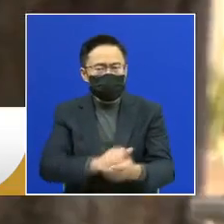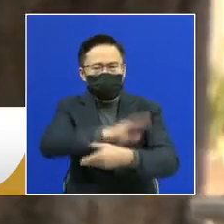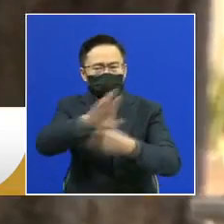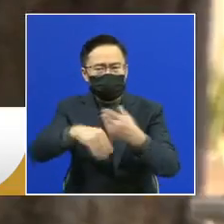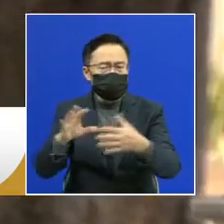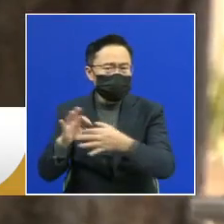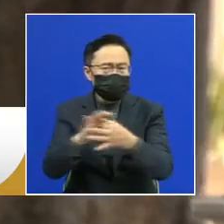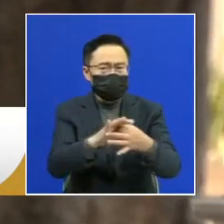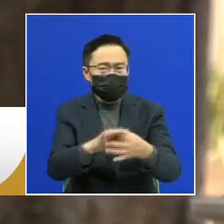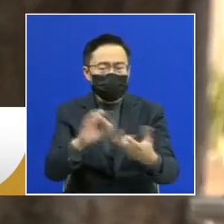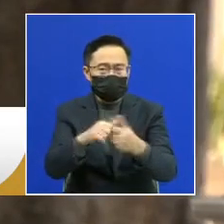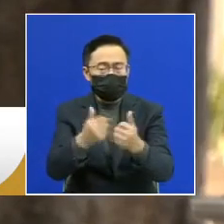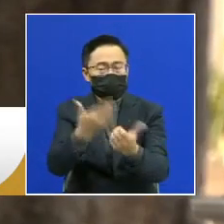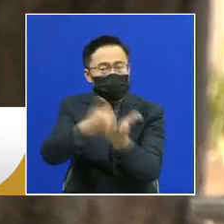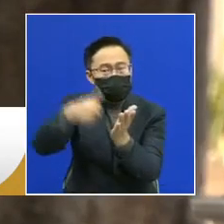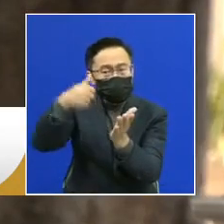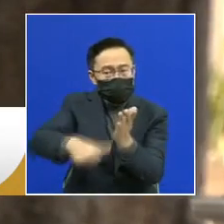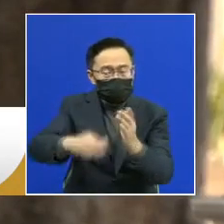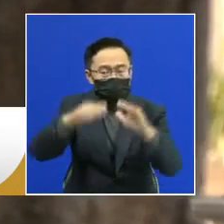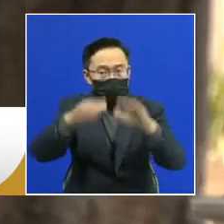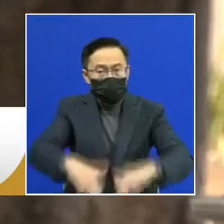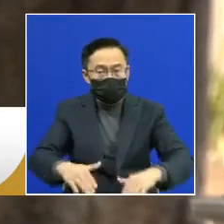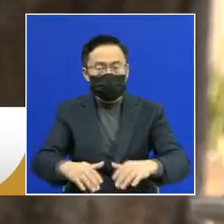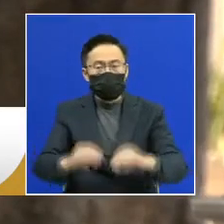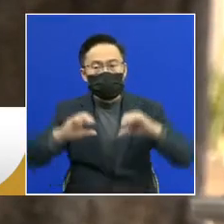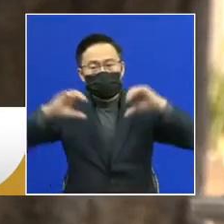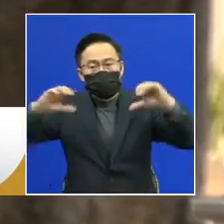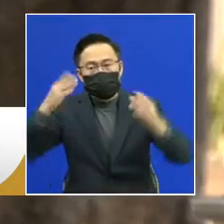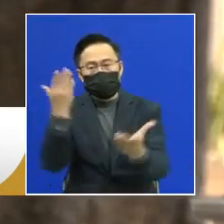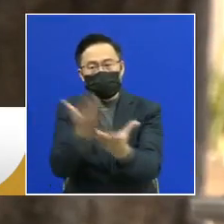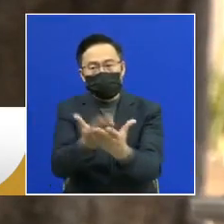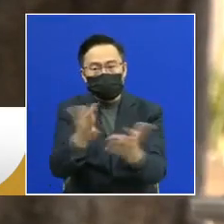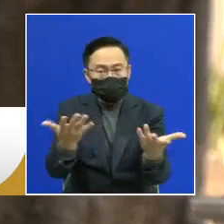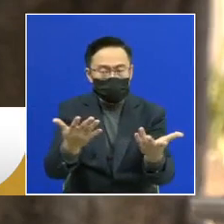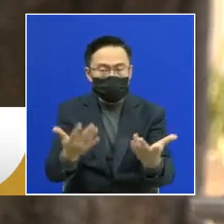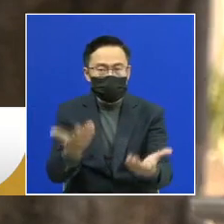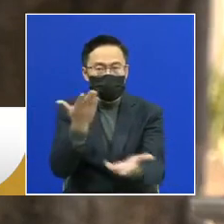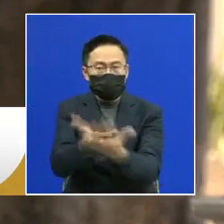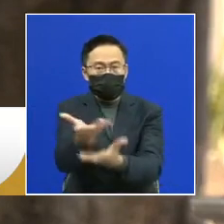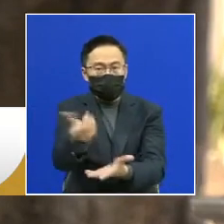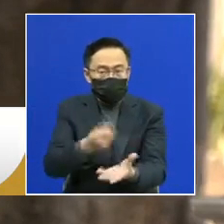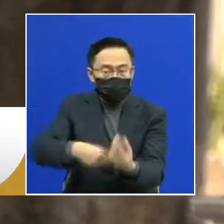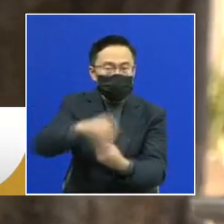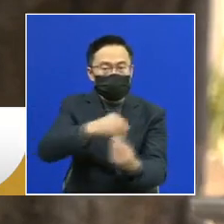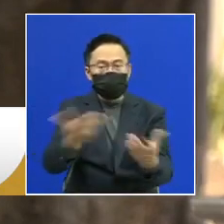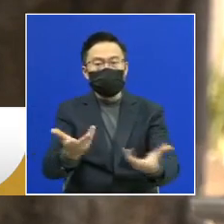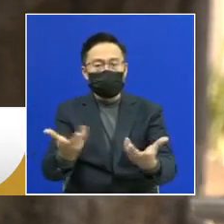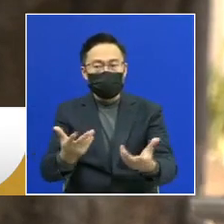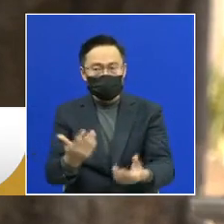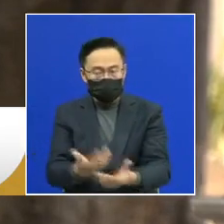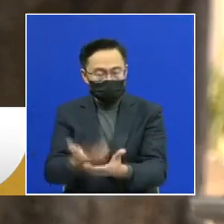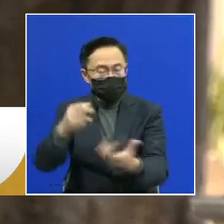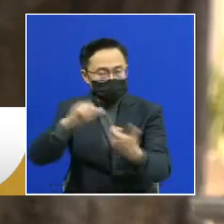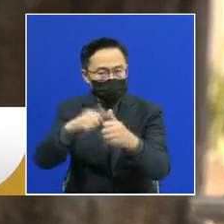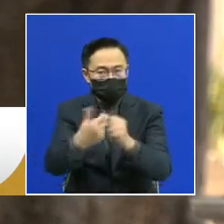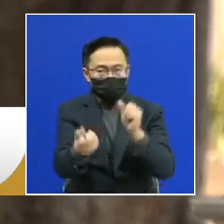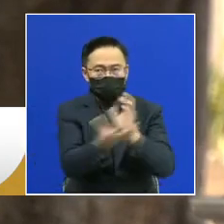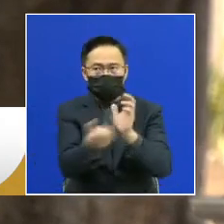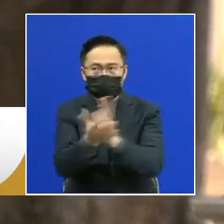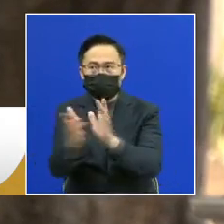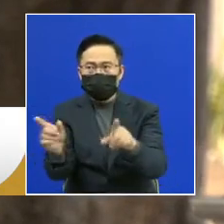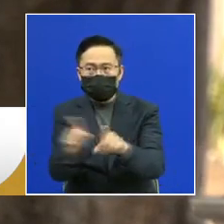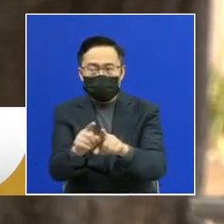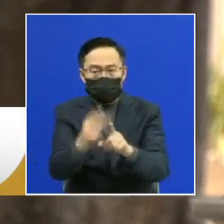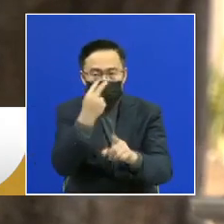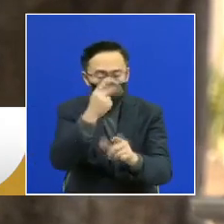เราเนี่ยมันจะทำให้หลายๆของนัทมันลดลงไปมากถ้าไม่มีกระทบคนอื่นหรือเปล่านะมันจะลดได้แค่ไหนยังไงก็